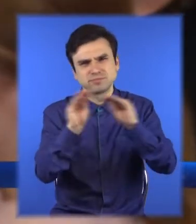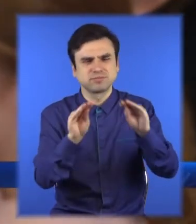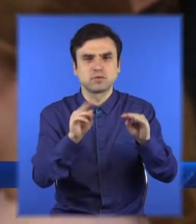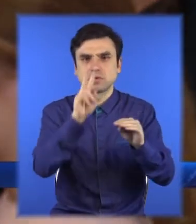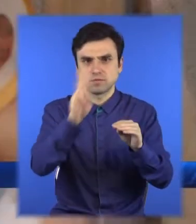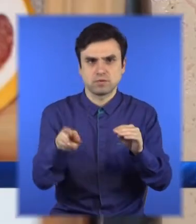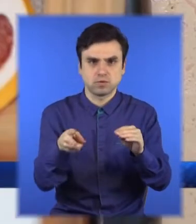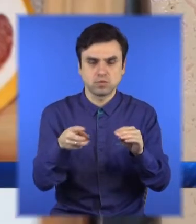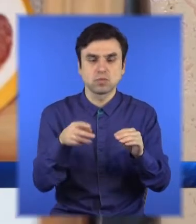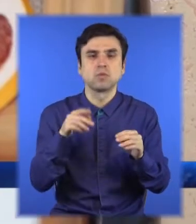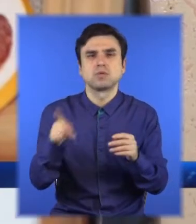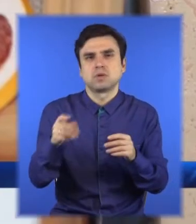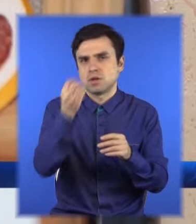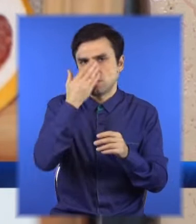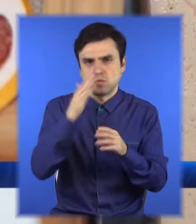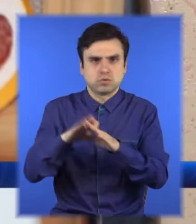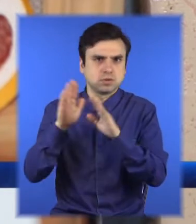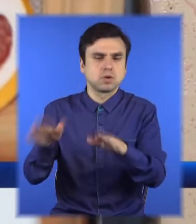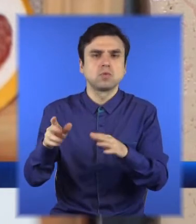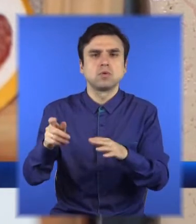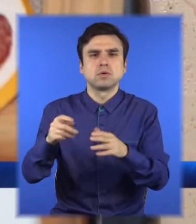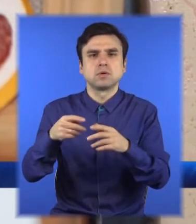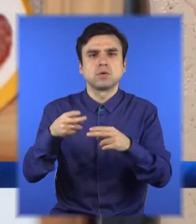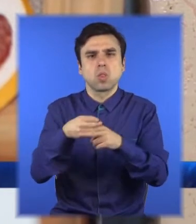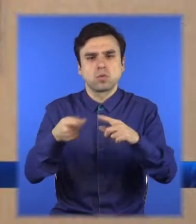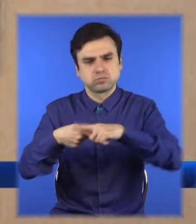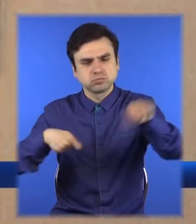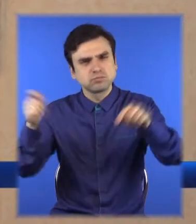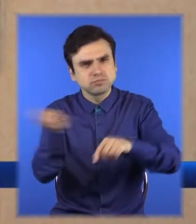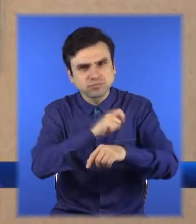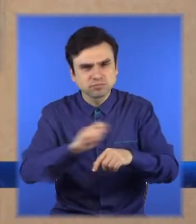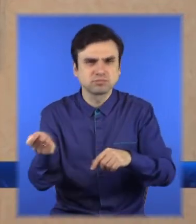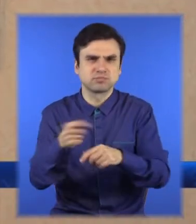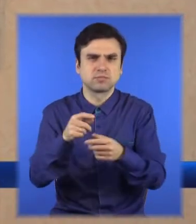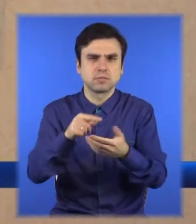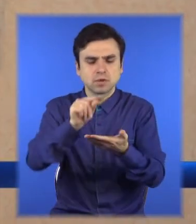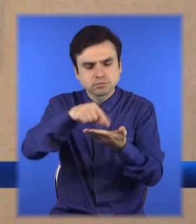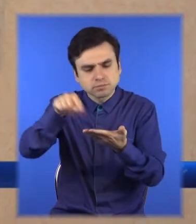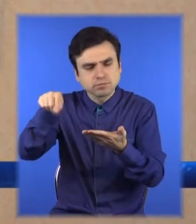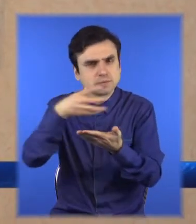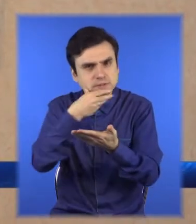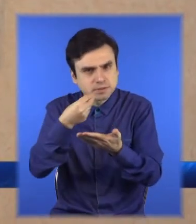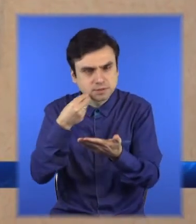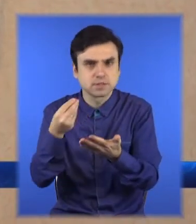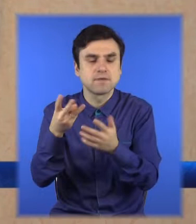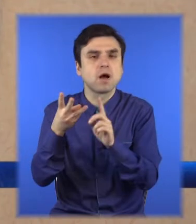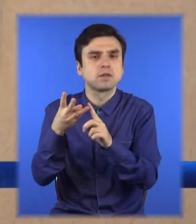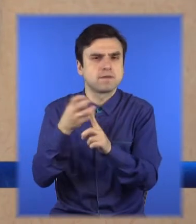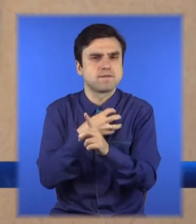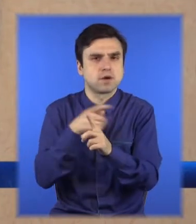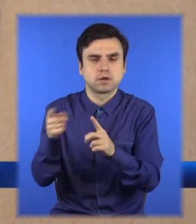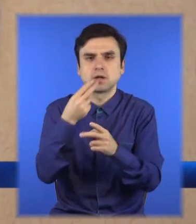холодною зброєю та мистецтва японської каліграфії, Ошибана була третьою обов'язковою для самураїв дисципліною. Загалом